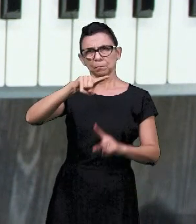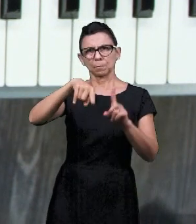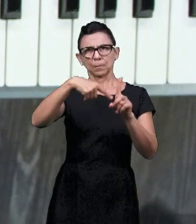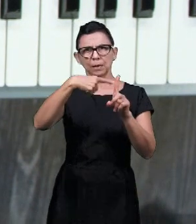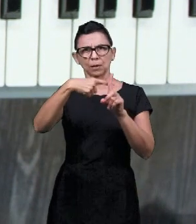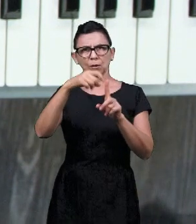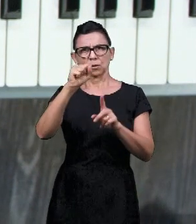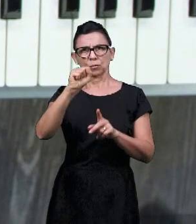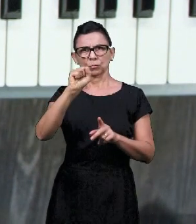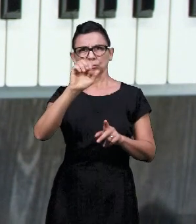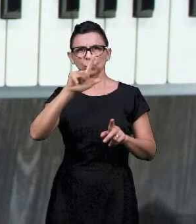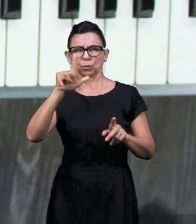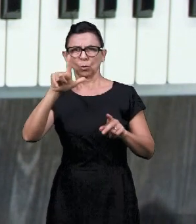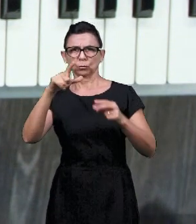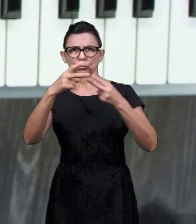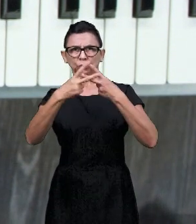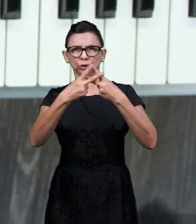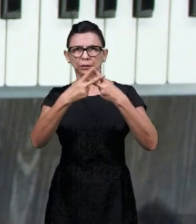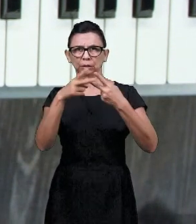sustenido, Si.